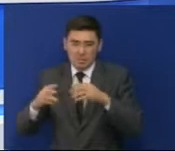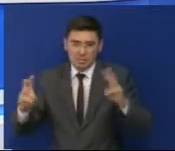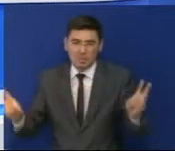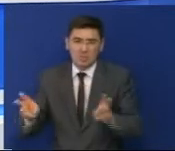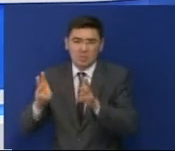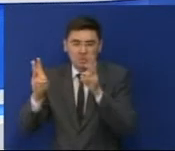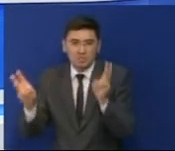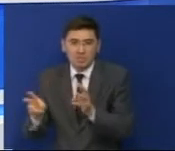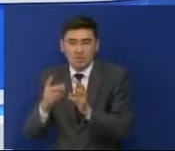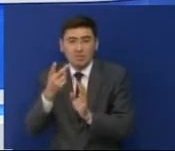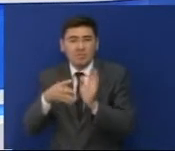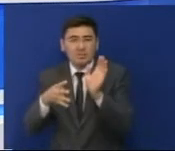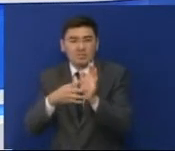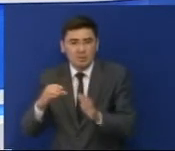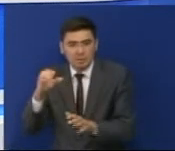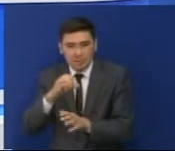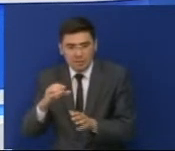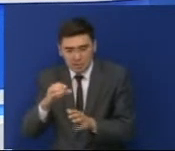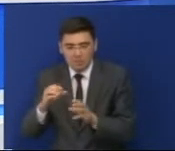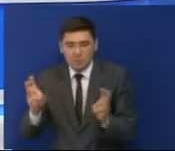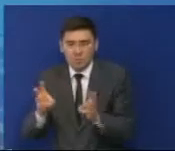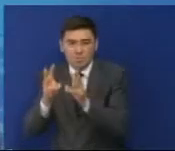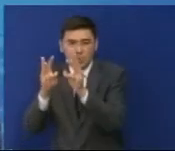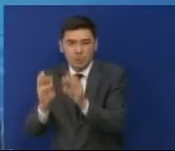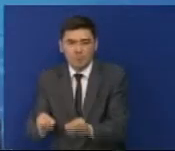жалын 29 қыркүйек күні толықтай сөндірілді.